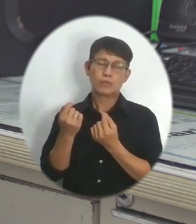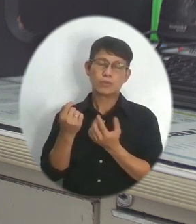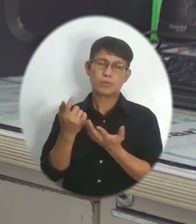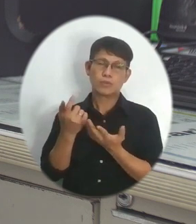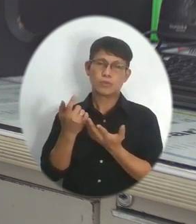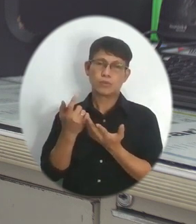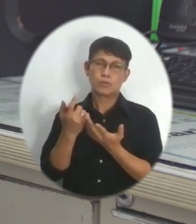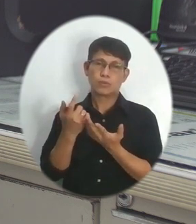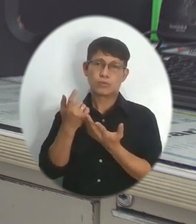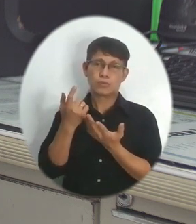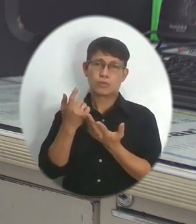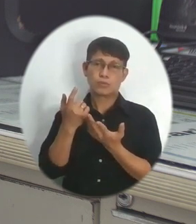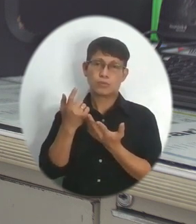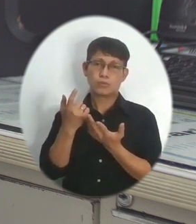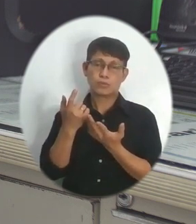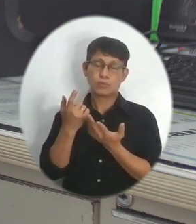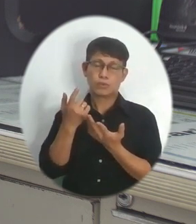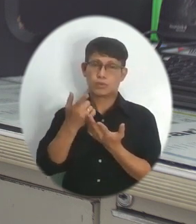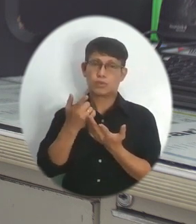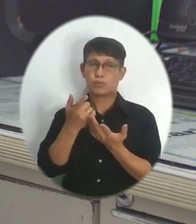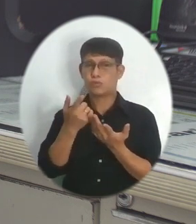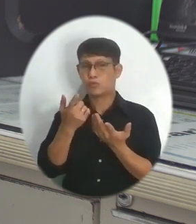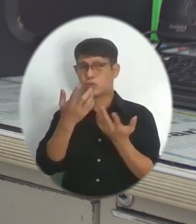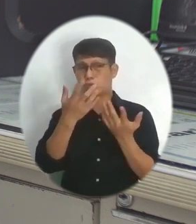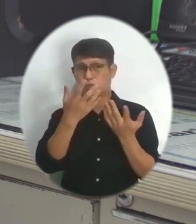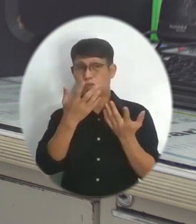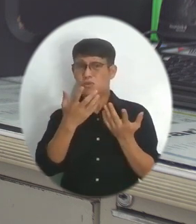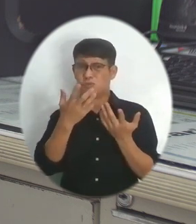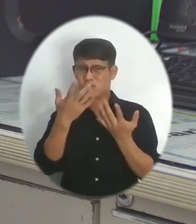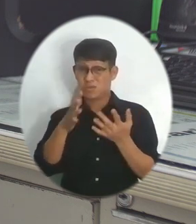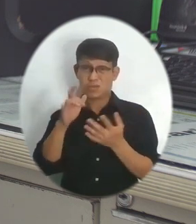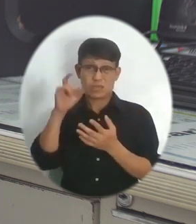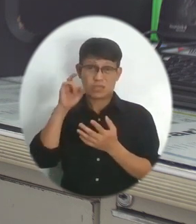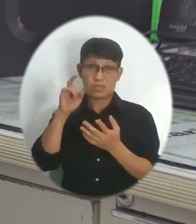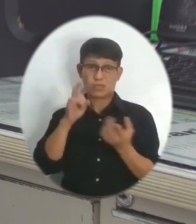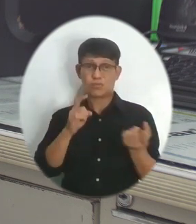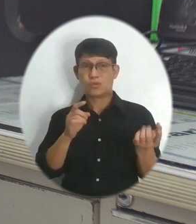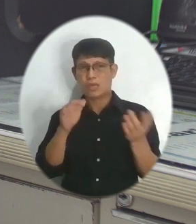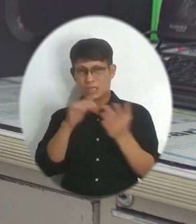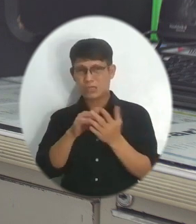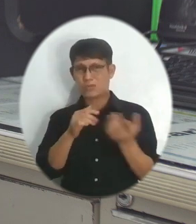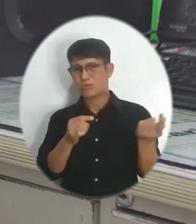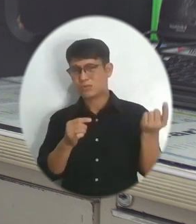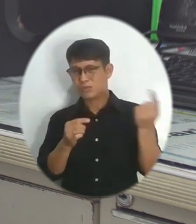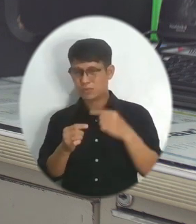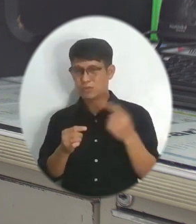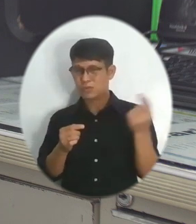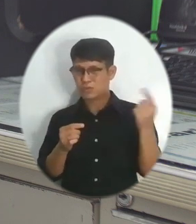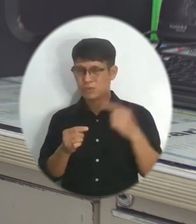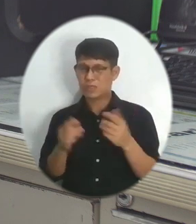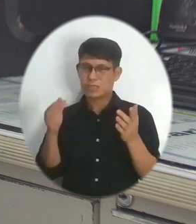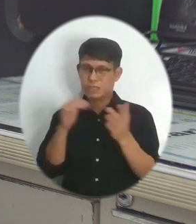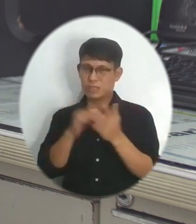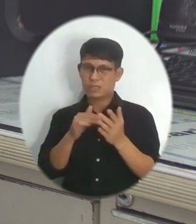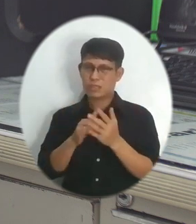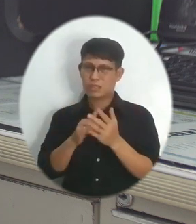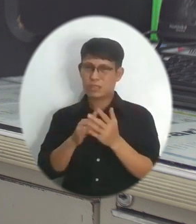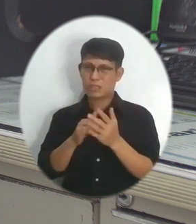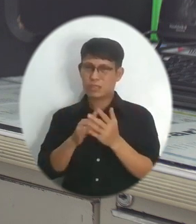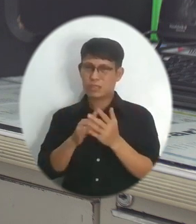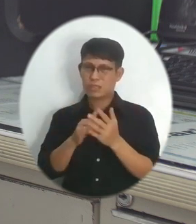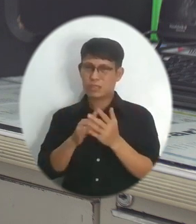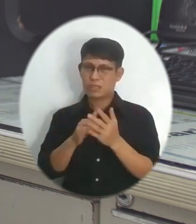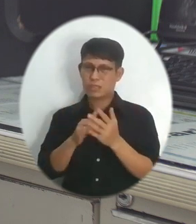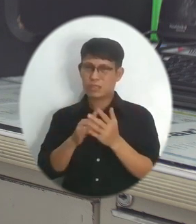beses lang. So, kailangan babalik sa clinic siguro po mga 4-5 na beses sa